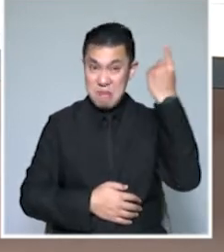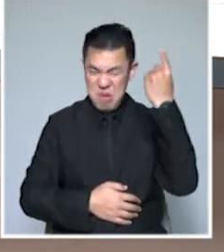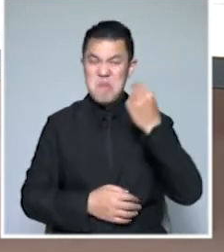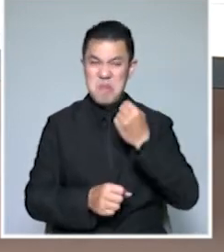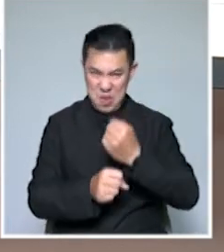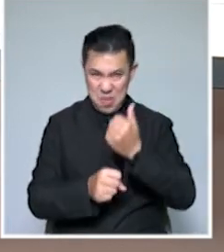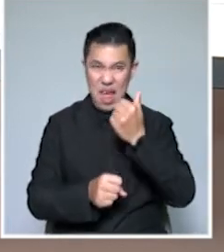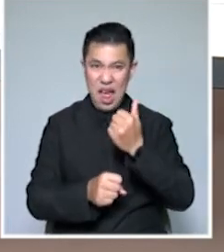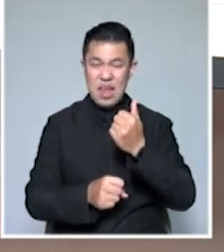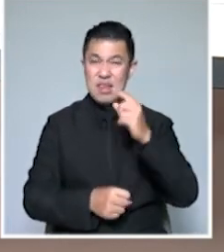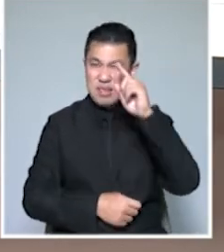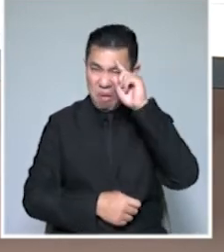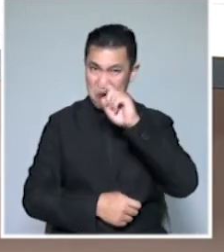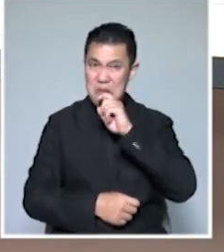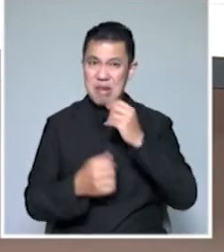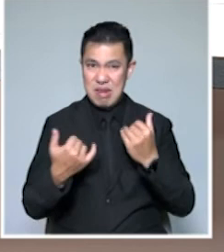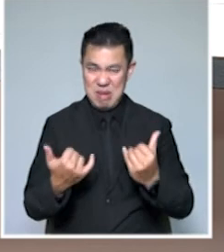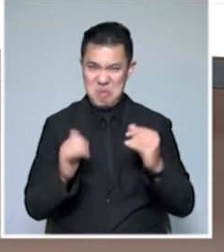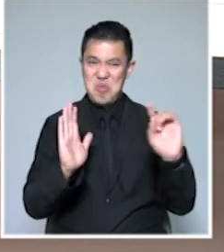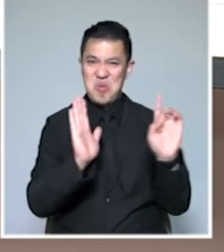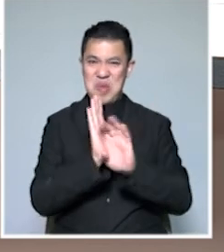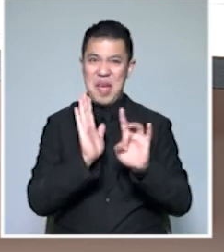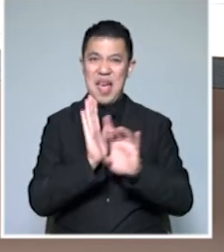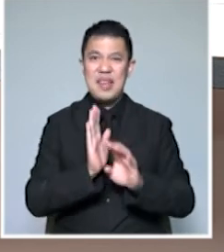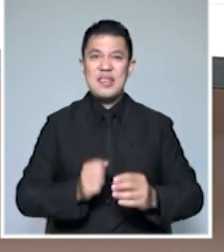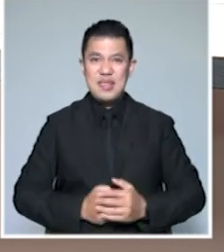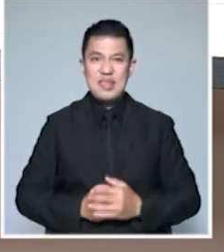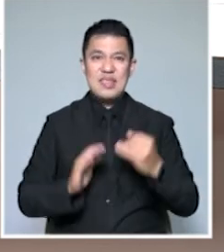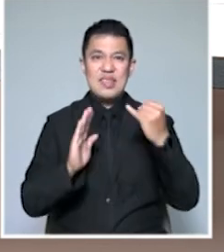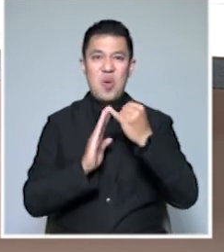งไปได้นะคะเสาร์อาทิตย์นี้ก็เป็นรอบสุดท้ายแล้วไปกันได้ที่จังหวัดลพบุรีค่ะ